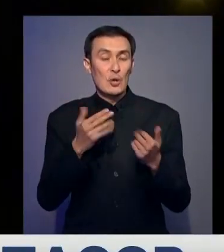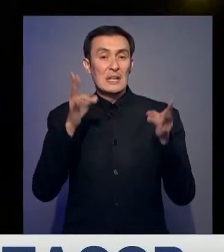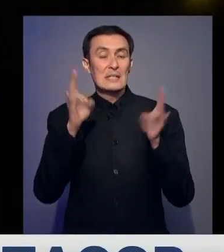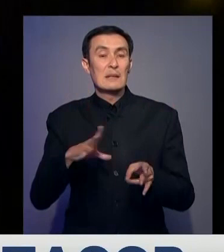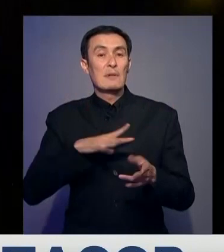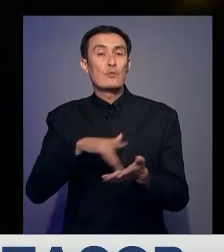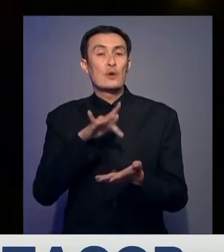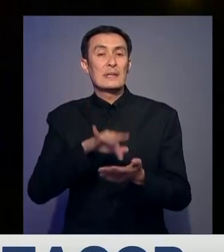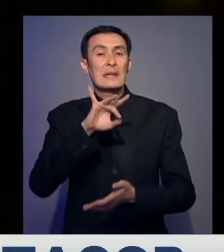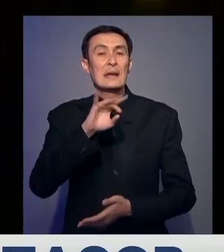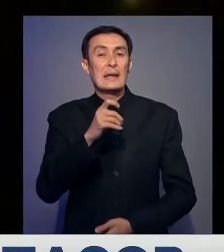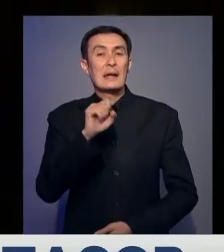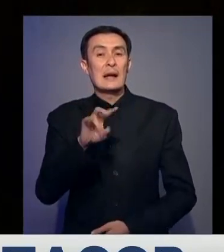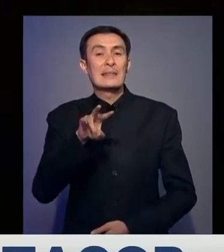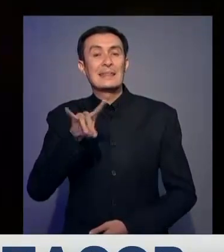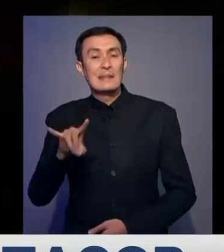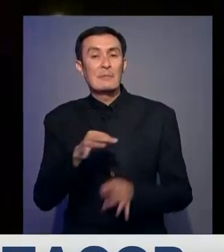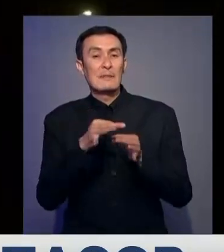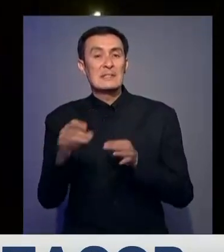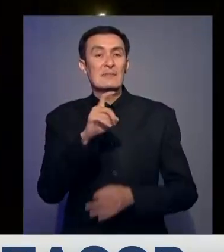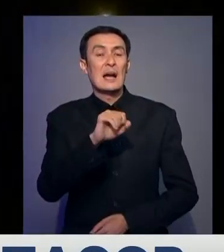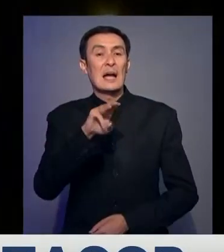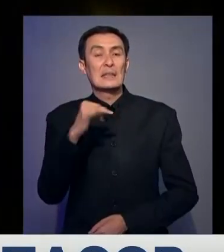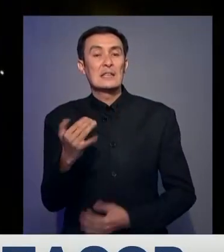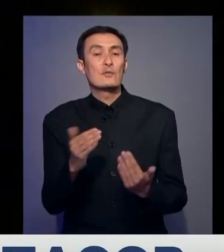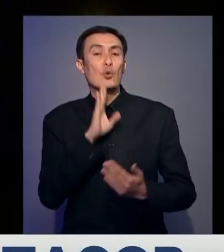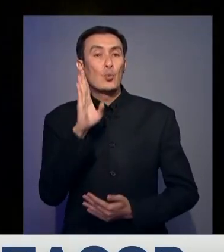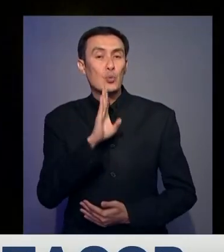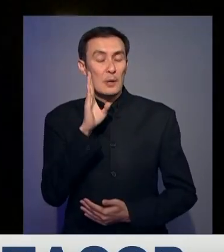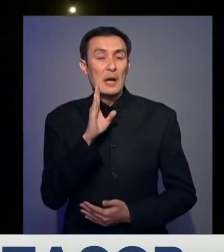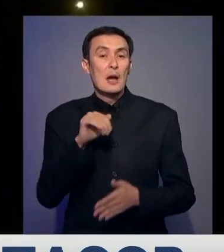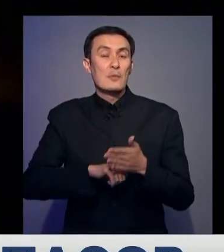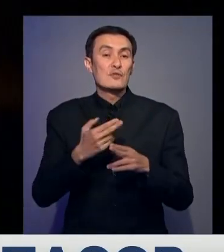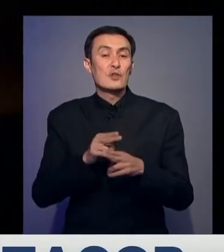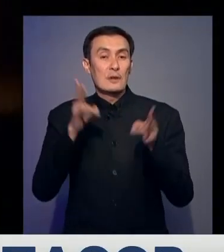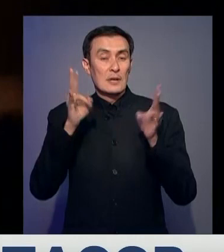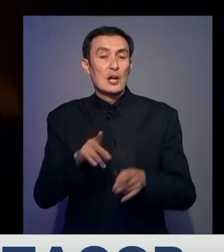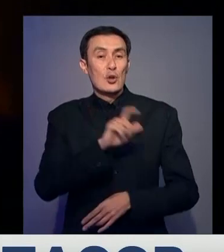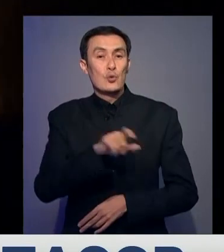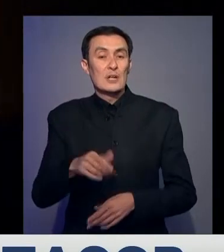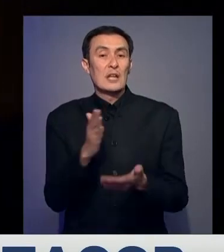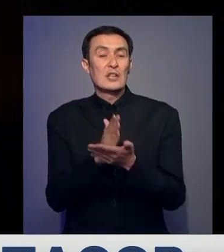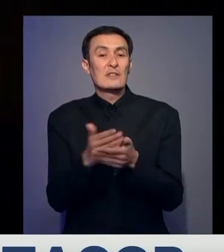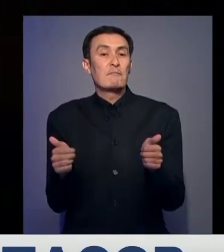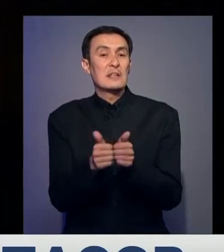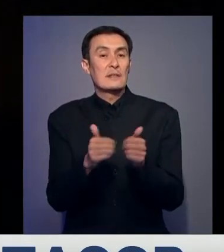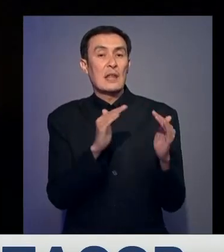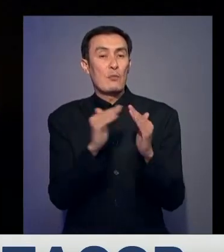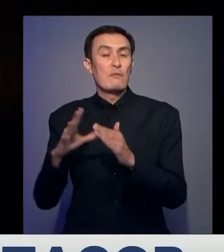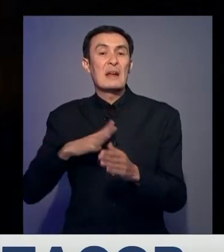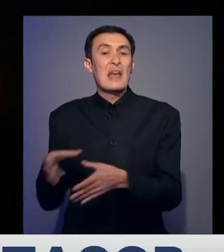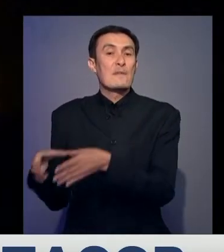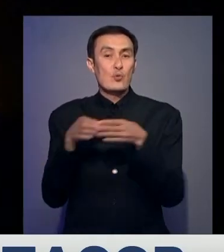Инцидент произошел в городе Рейханлы, провинции Хатай, сегодня утром. В связи со случившимся жители расположенных вблизи домов